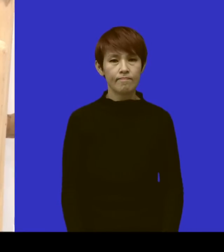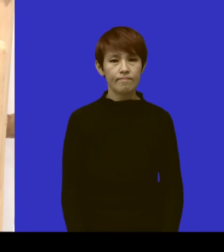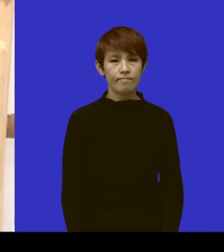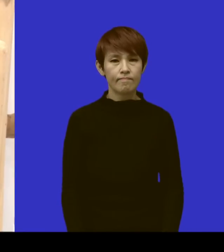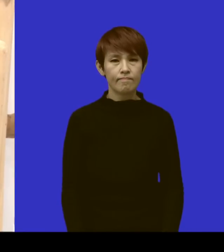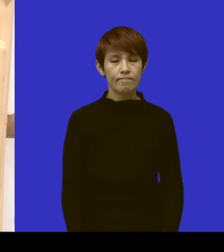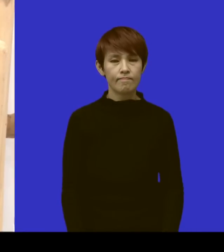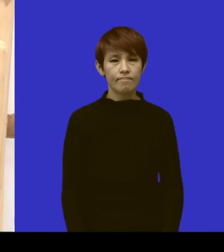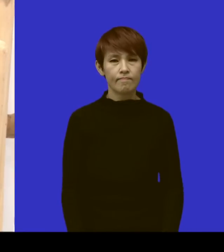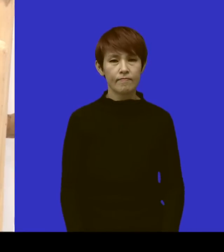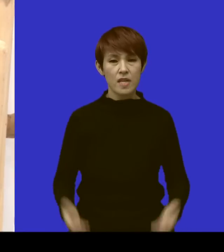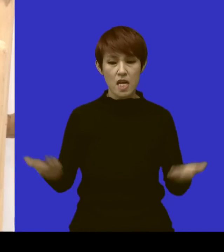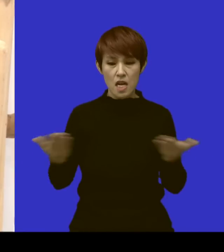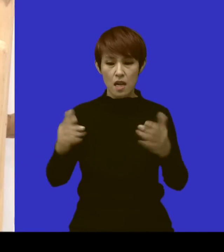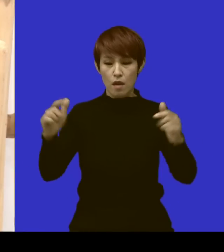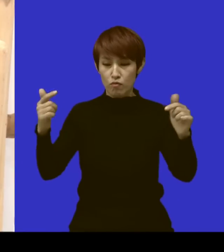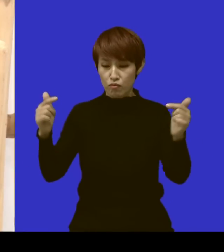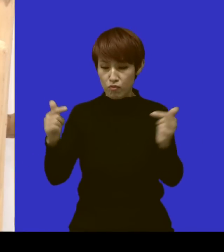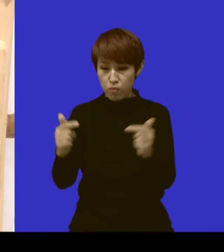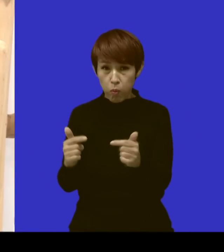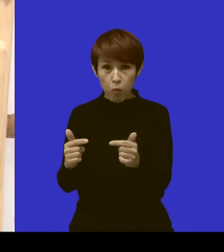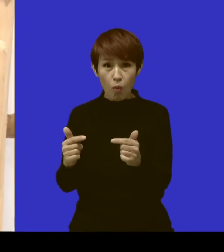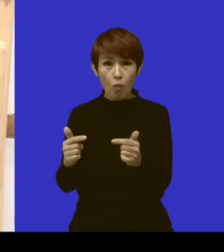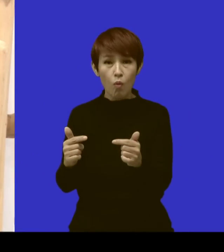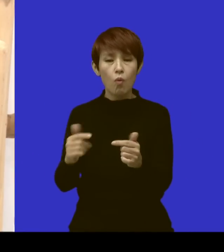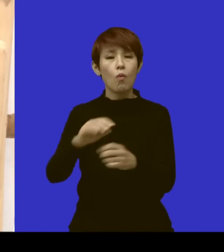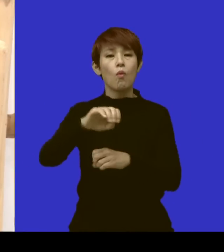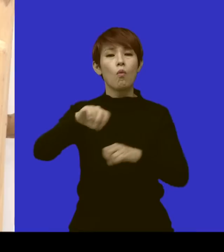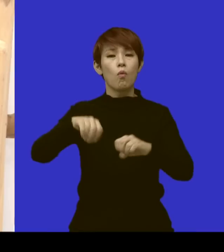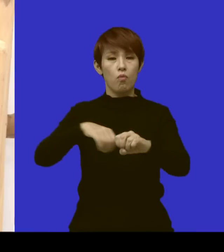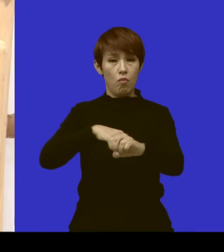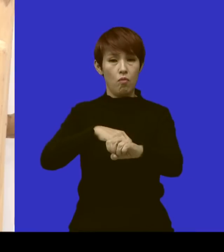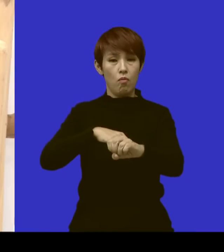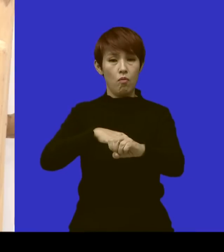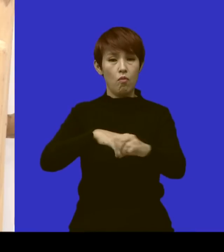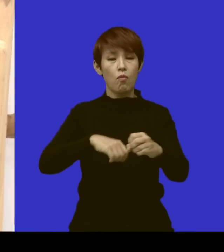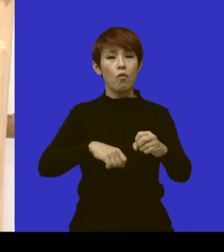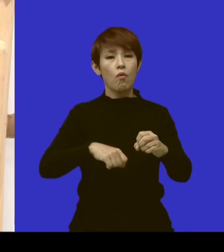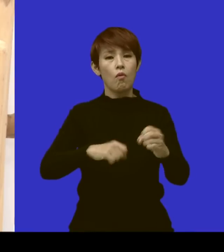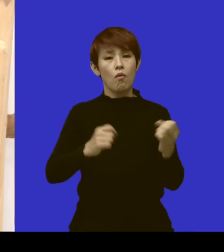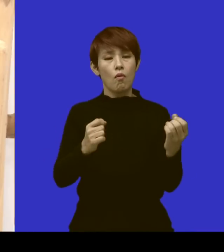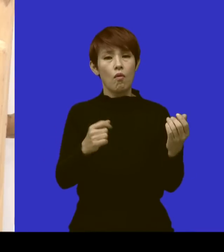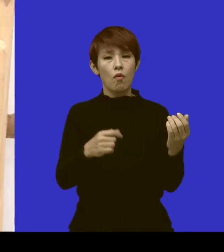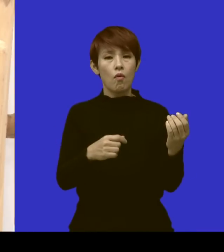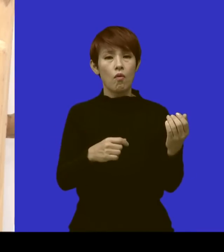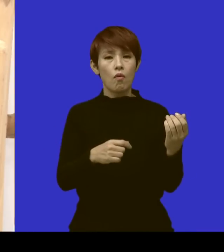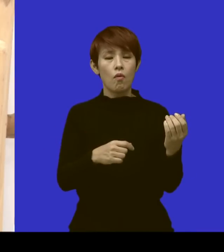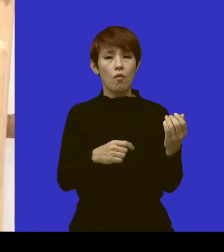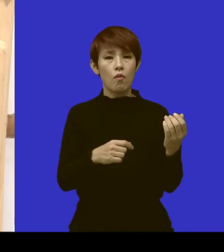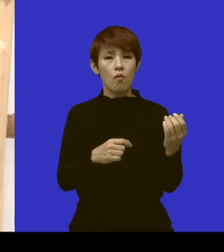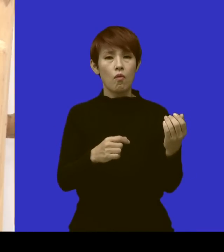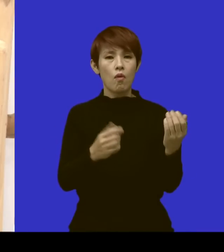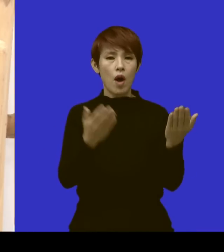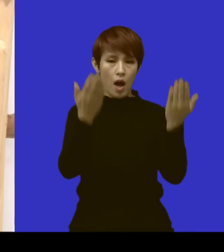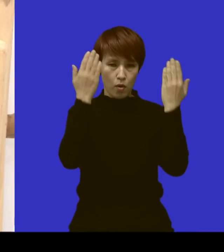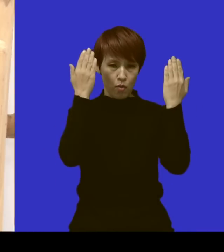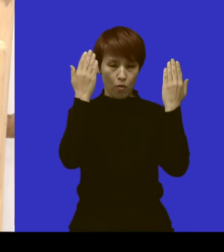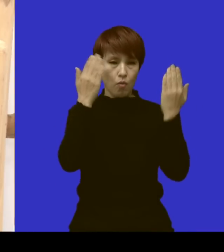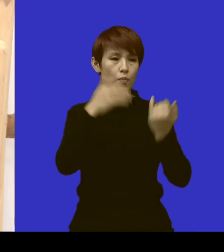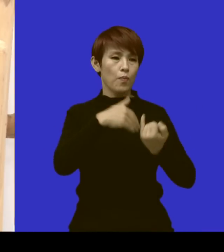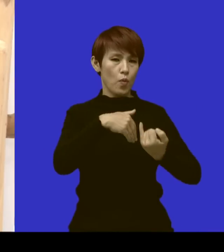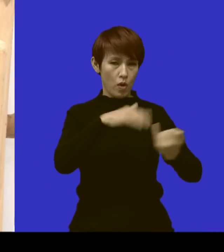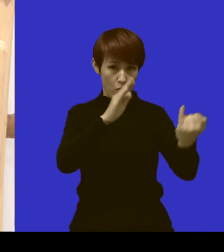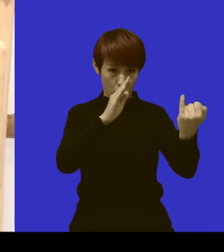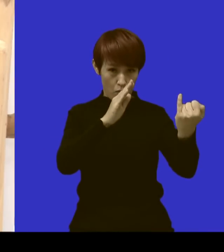순간이 되면서 오히려 말씀하신 것도 똔똔처럼 예. 오히려 학교를 이제 그 정규 학교를 가게 되고